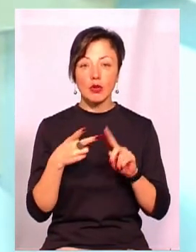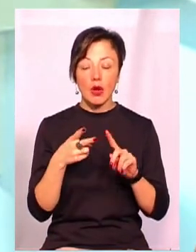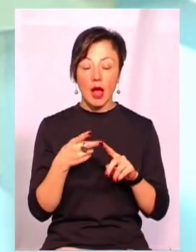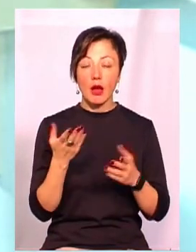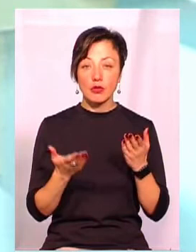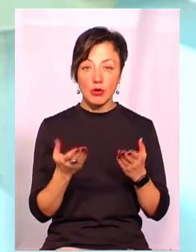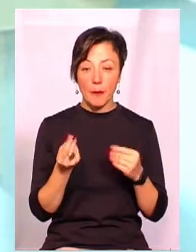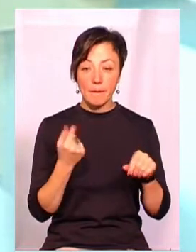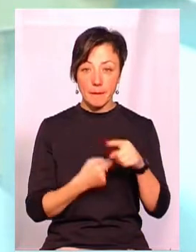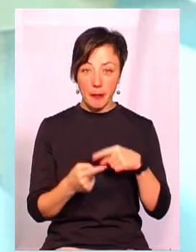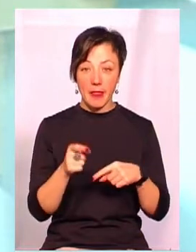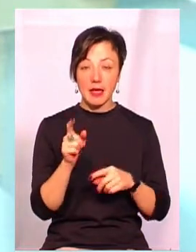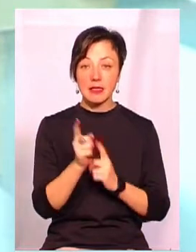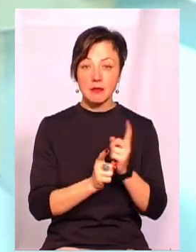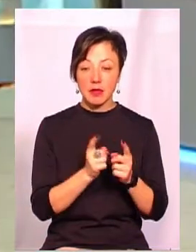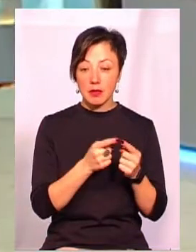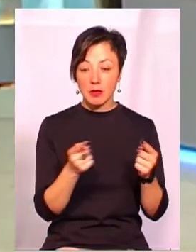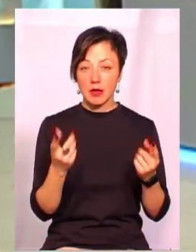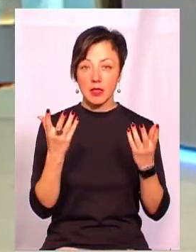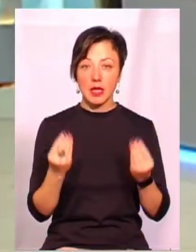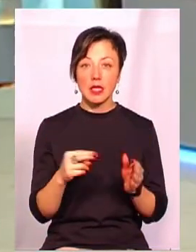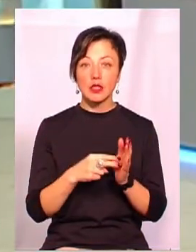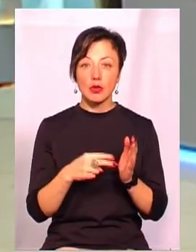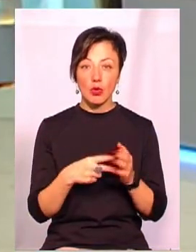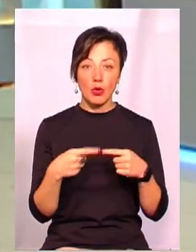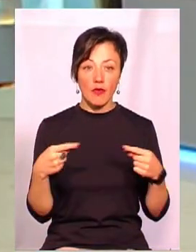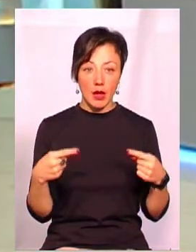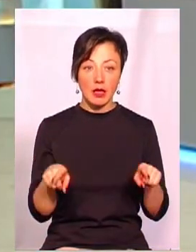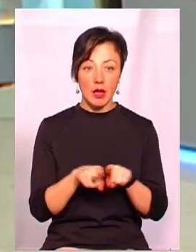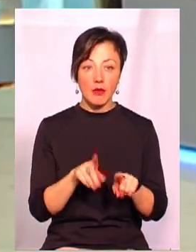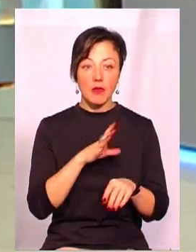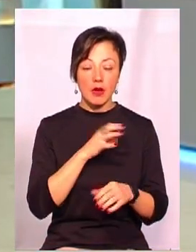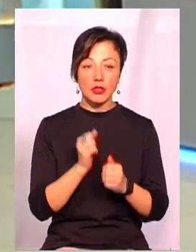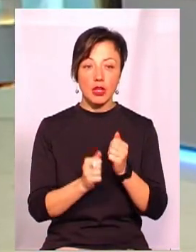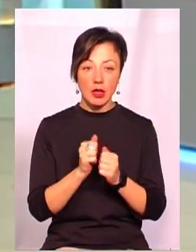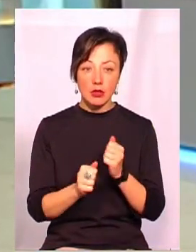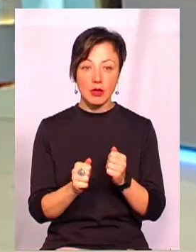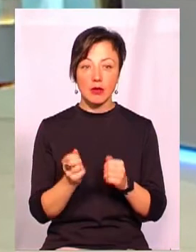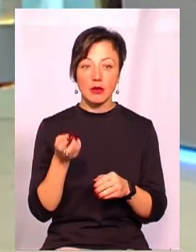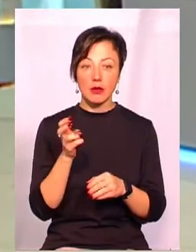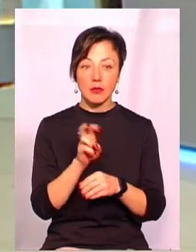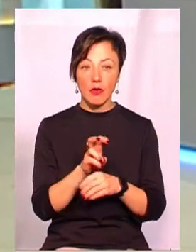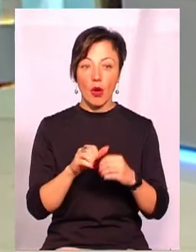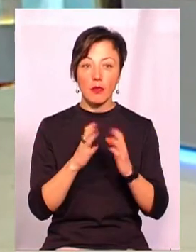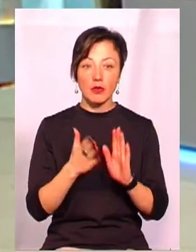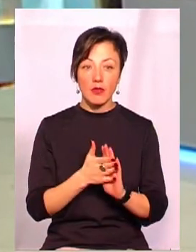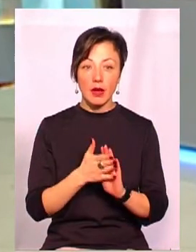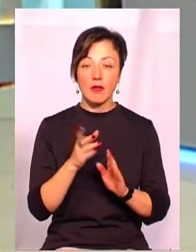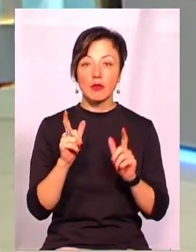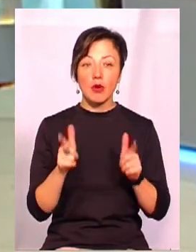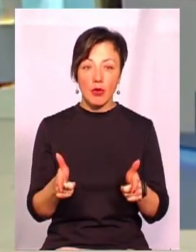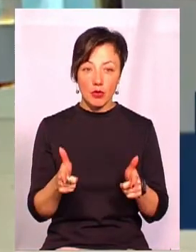Друге, якщо підприємець змінить на протязі дня ціну товару, а таке буває часто-густо, до нього приходить оптовик, і